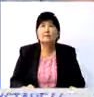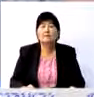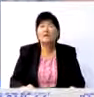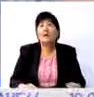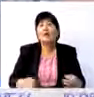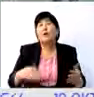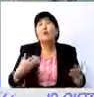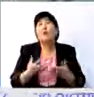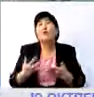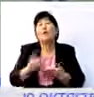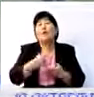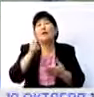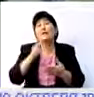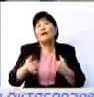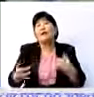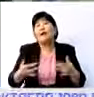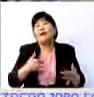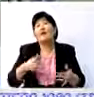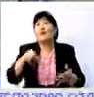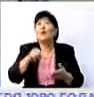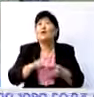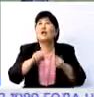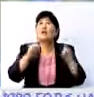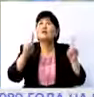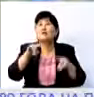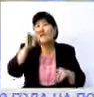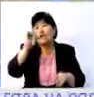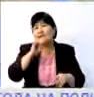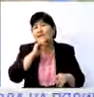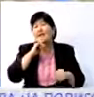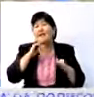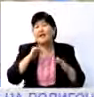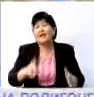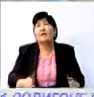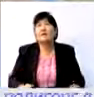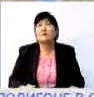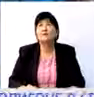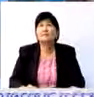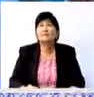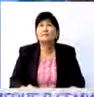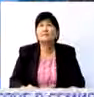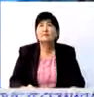Праздник нового урожая завершился гала-концертом с участием звезд казахстанской эстрады. Алина